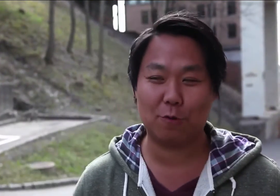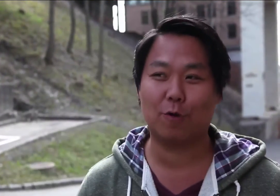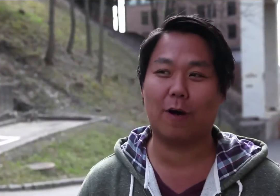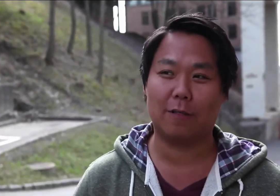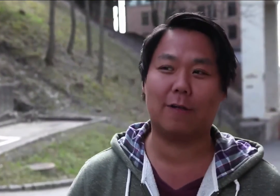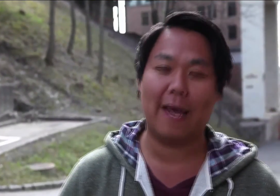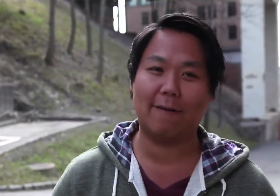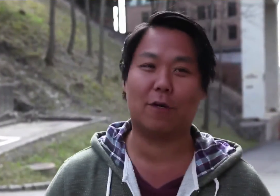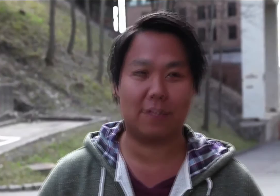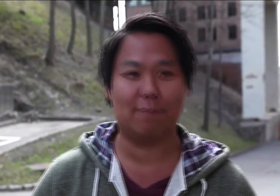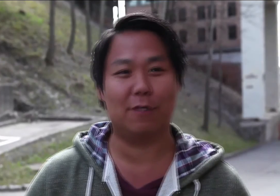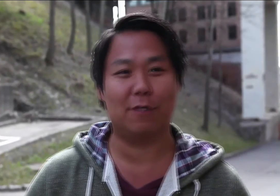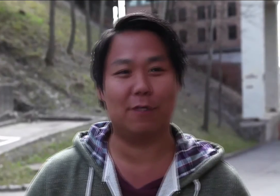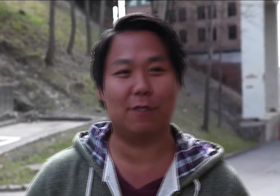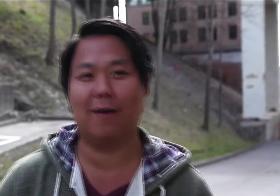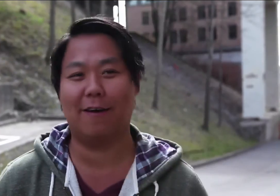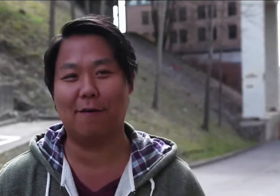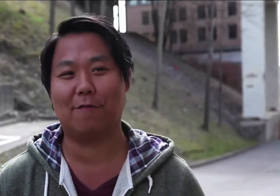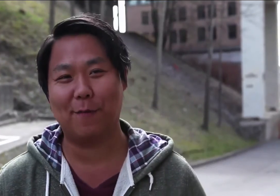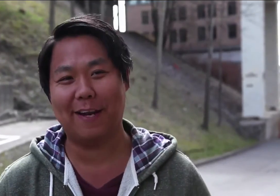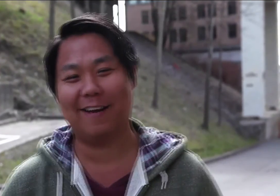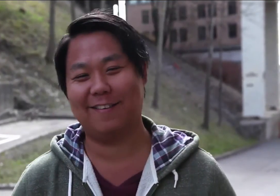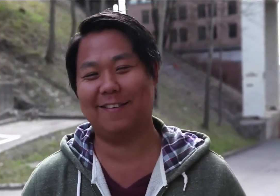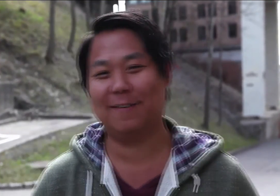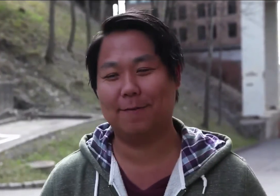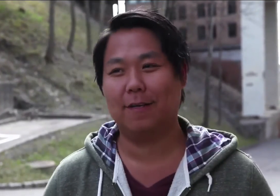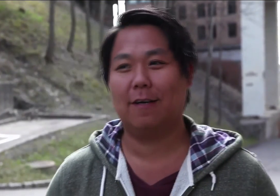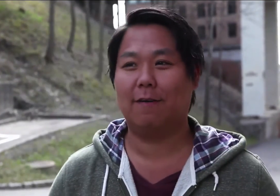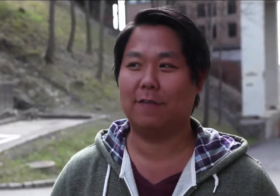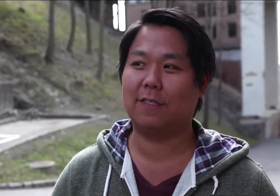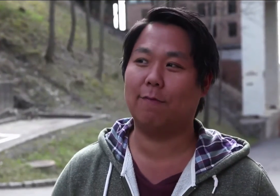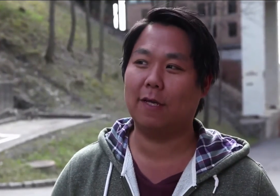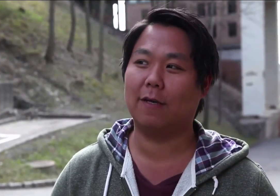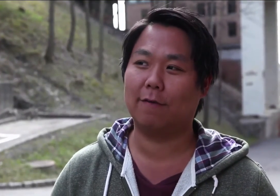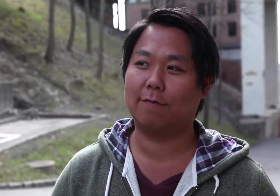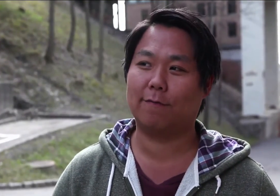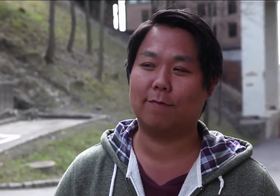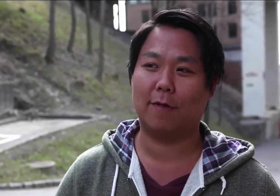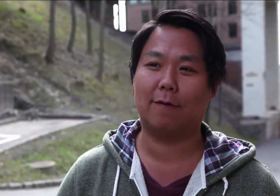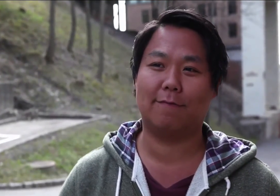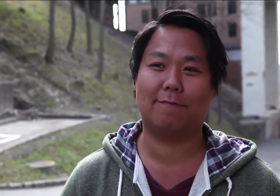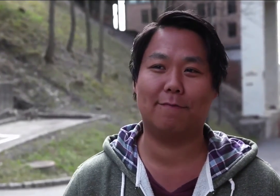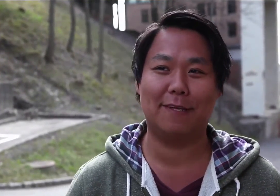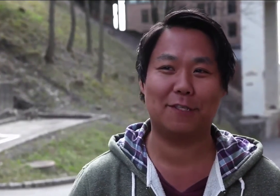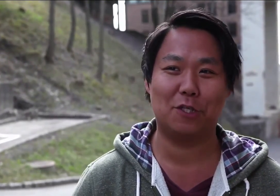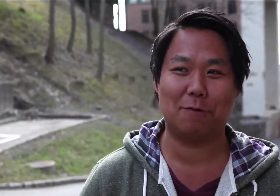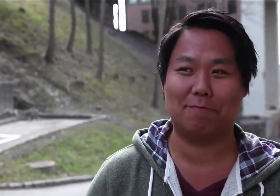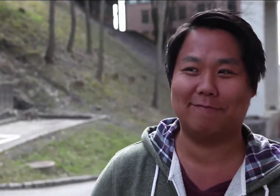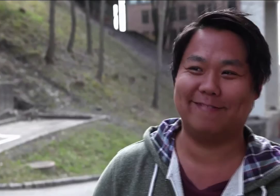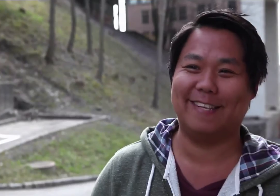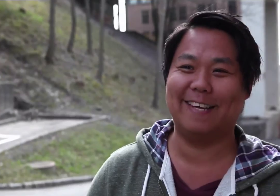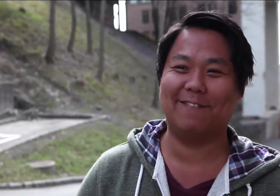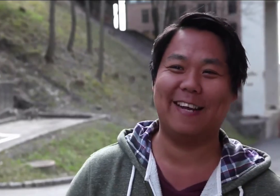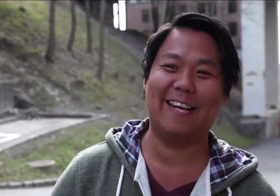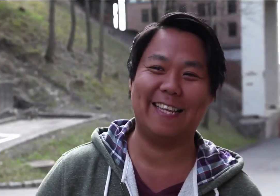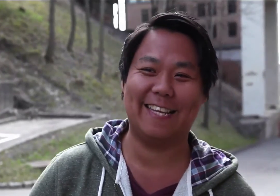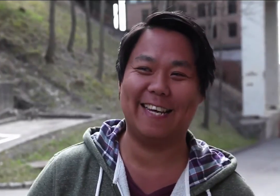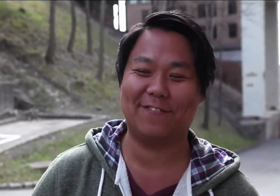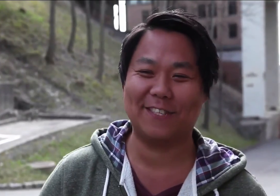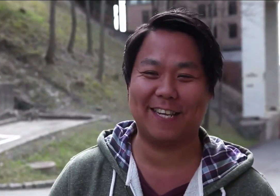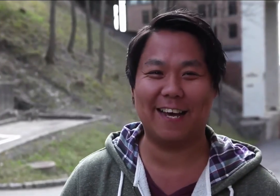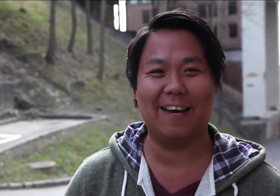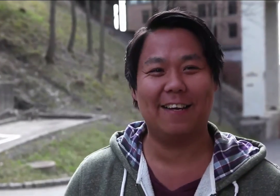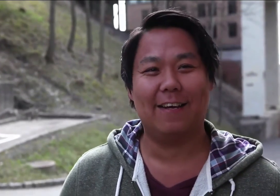I stor grad sånn legevaktsbesøk for min del. Hvis jeg blir syk. Veldig